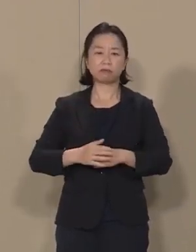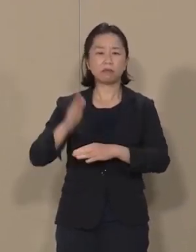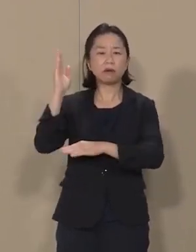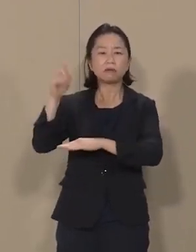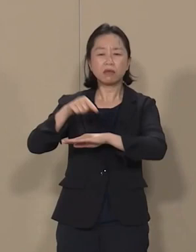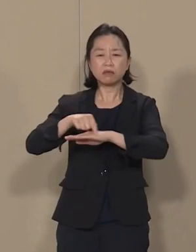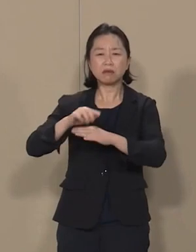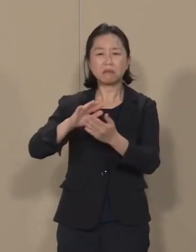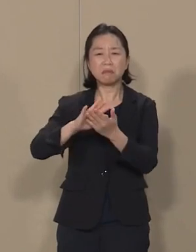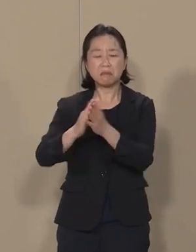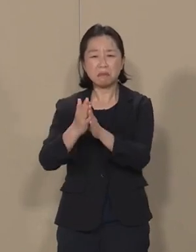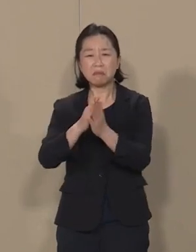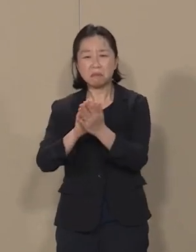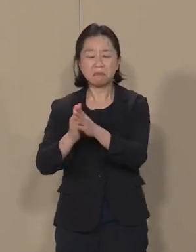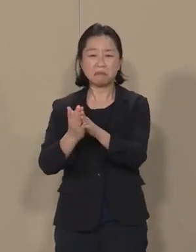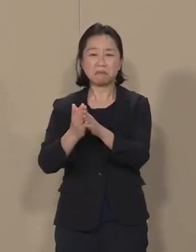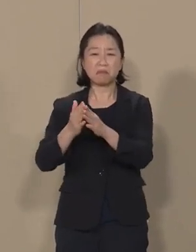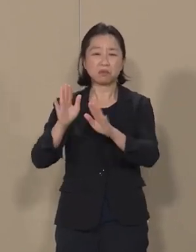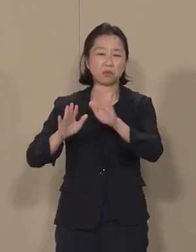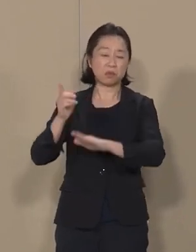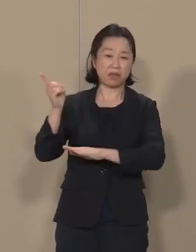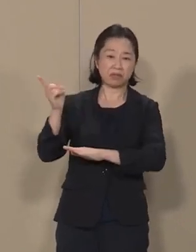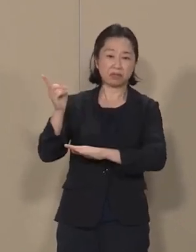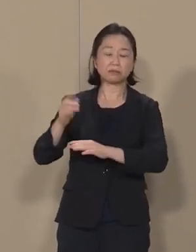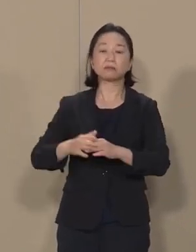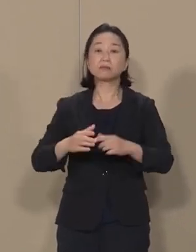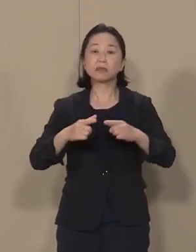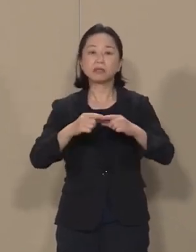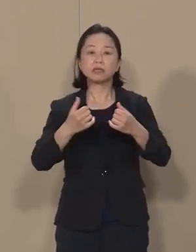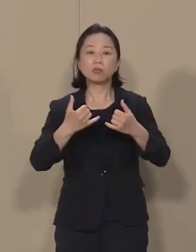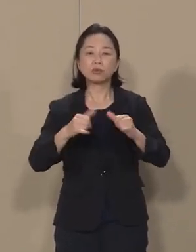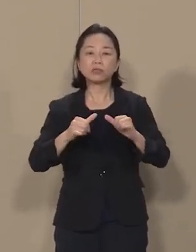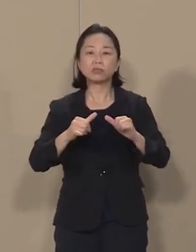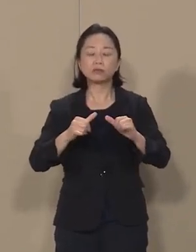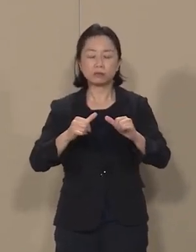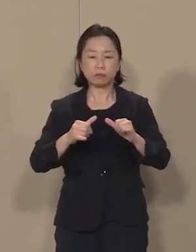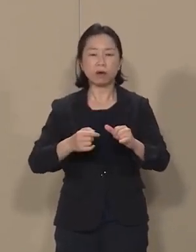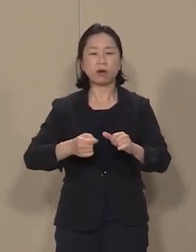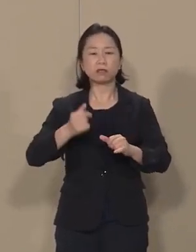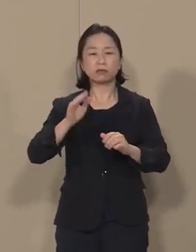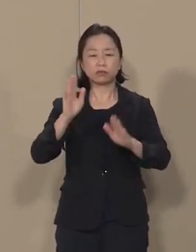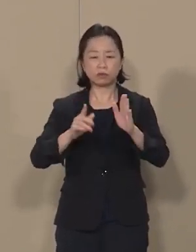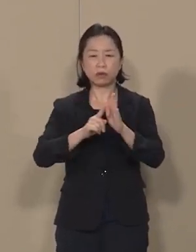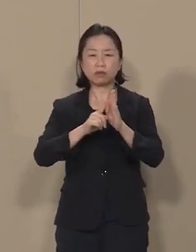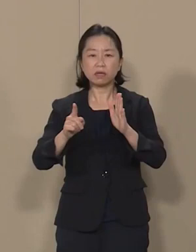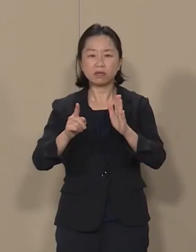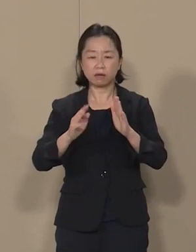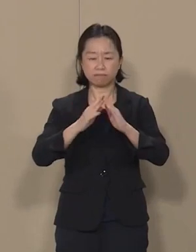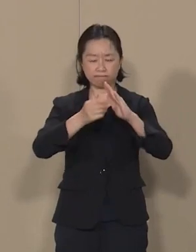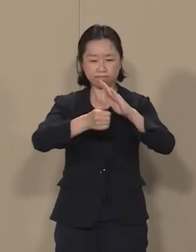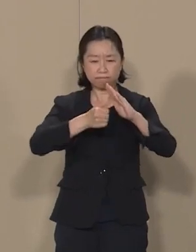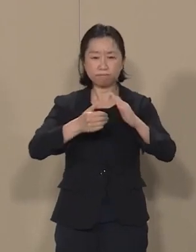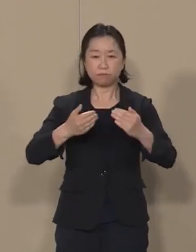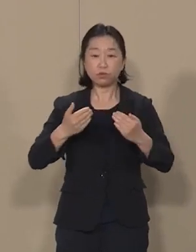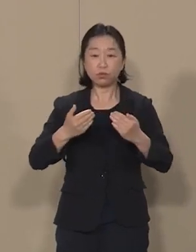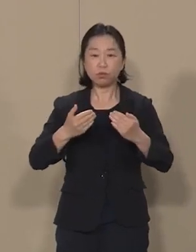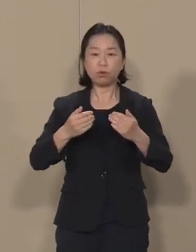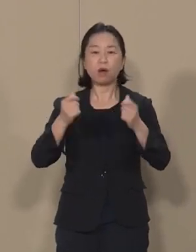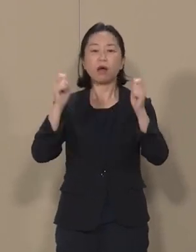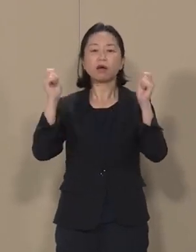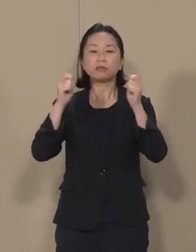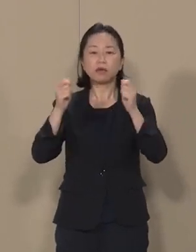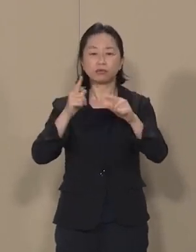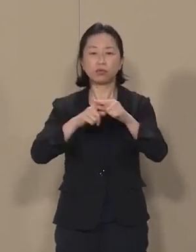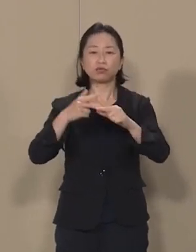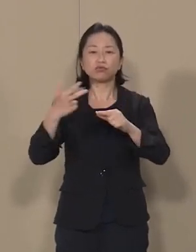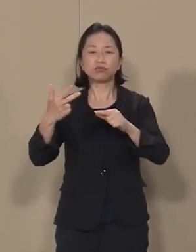していますそして日本人に対しては緊急事態宣言そして移動するなそしてイベント中止と